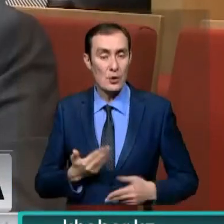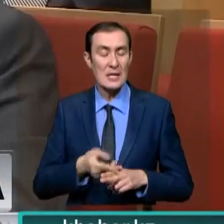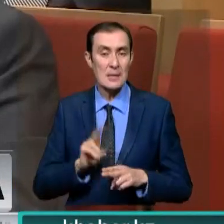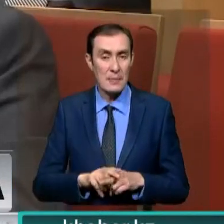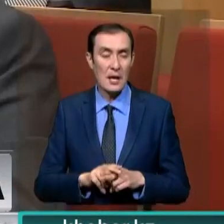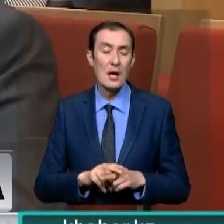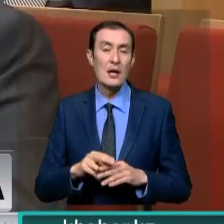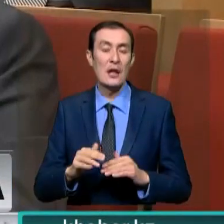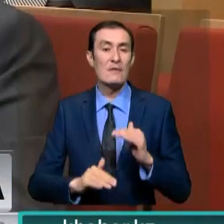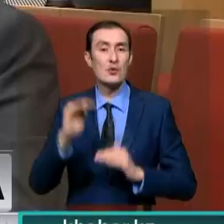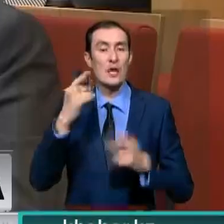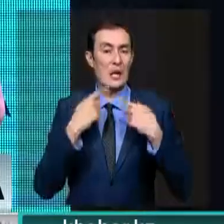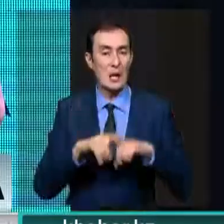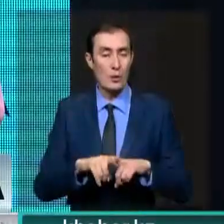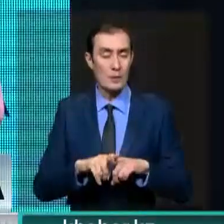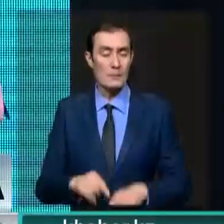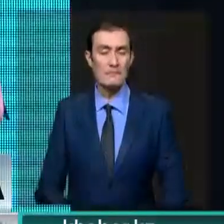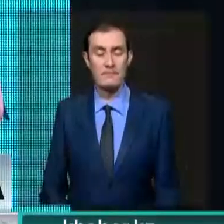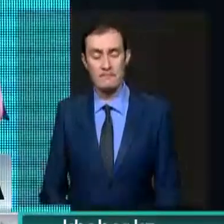очередь за высокими технологиями